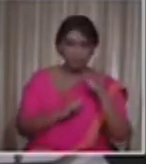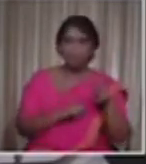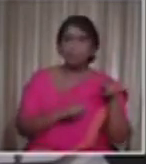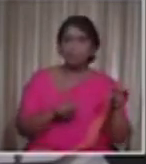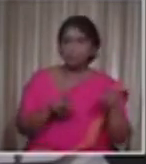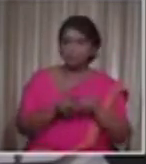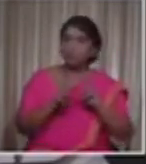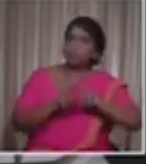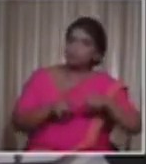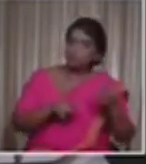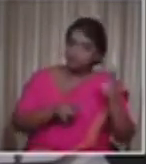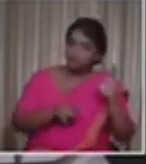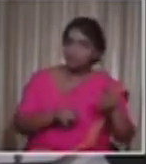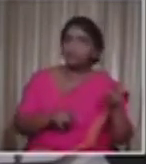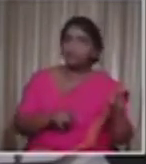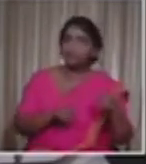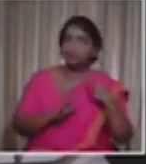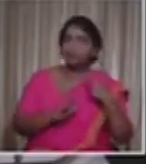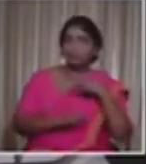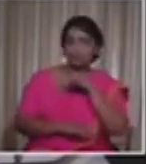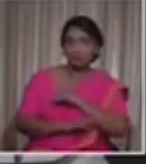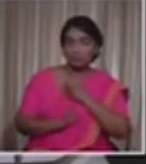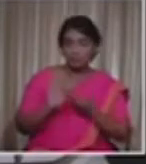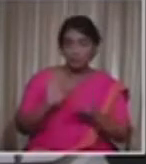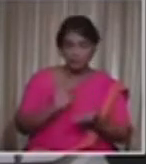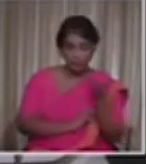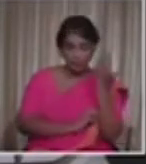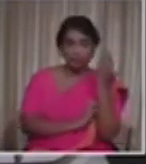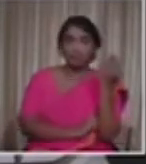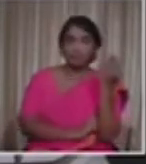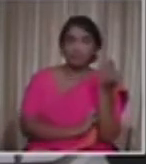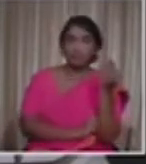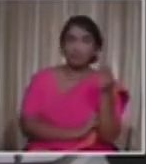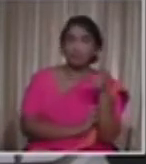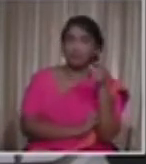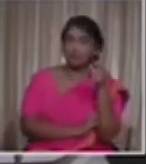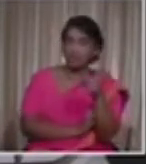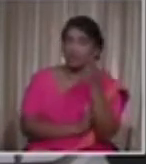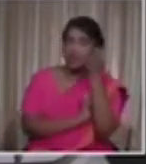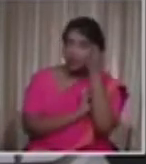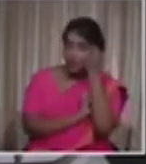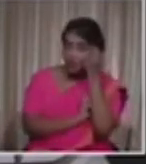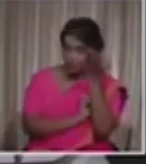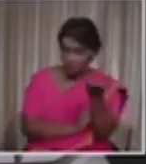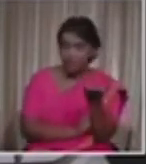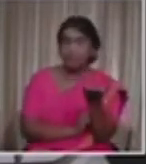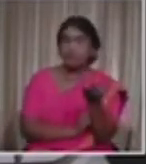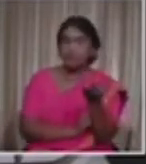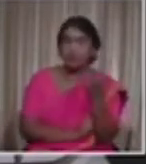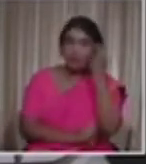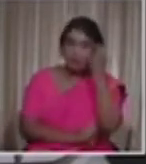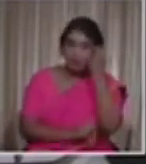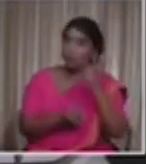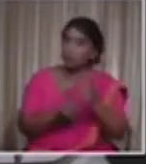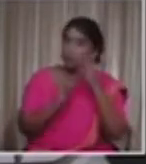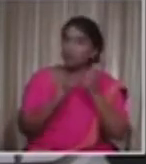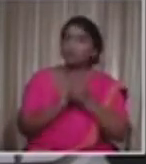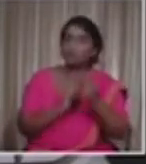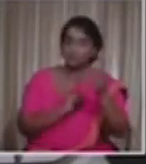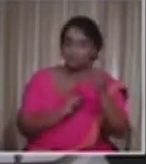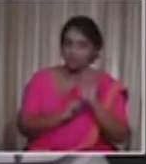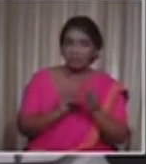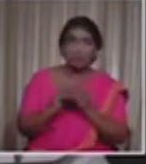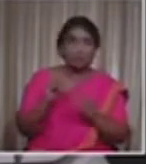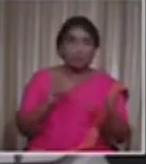ඊට අමතරව අපේ ආදායම් වැඩි කරන්න ඔබතුමාගේ අදහස් තියෙනවා නම් ඒ අදහස් අනුව අපි ක්‍රියා කරන්නේ.